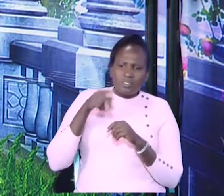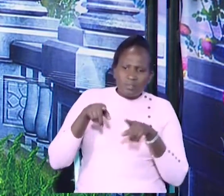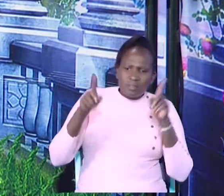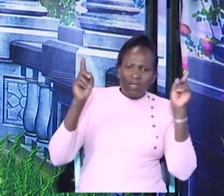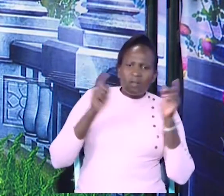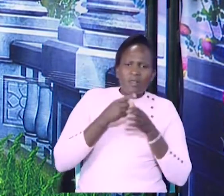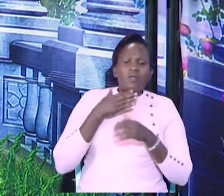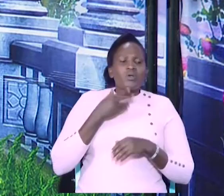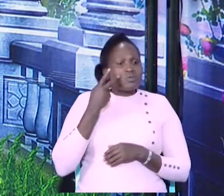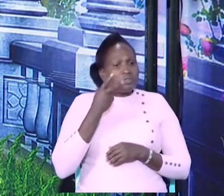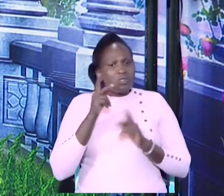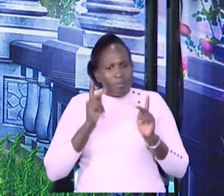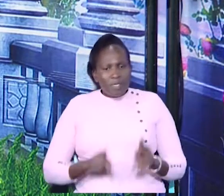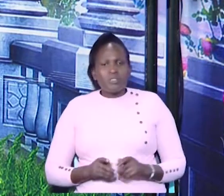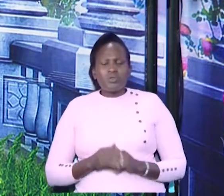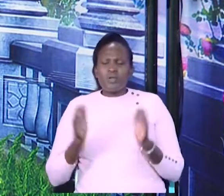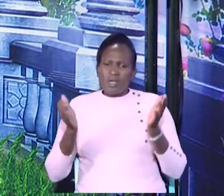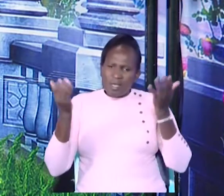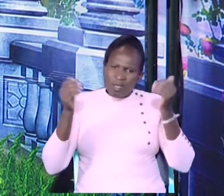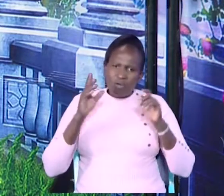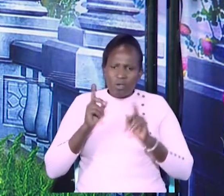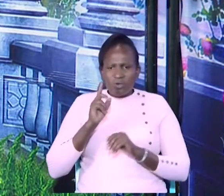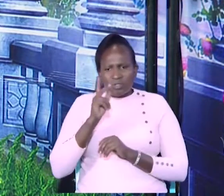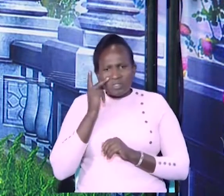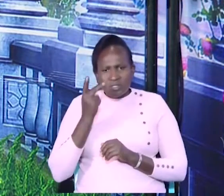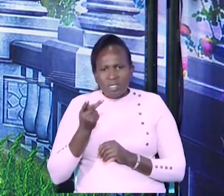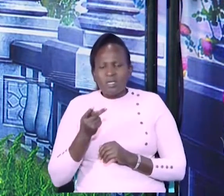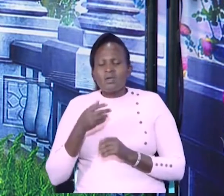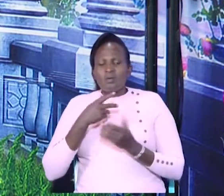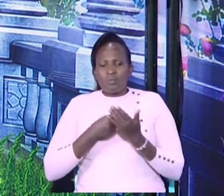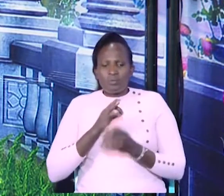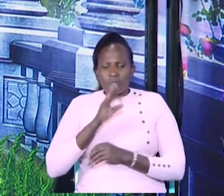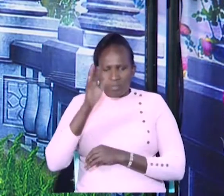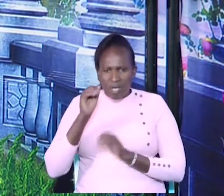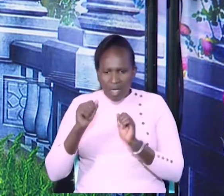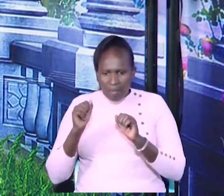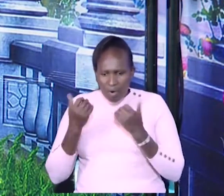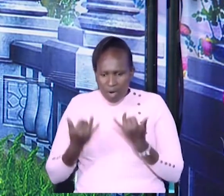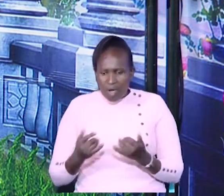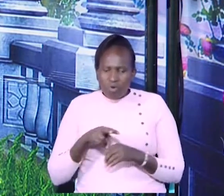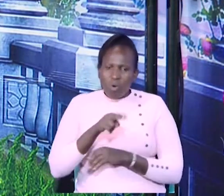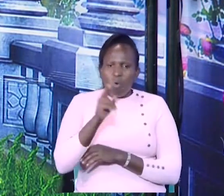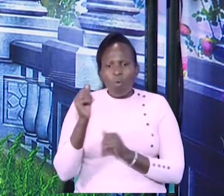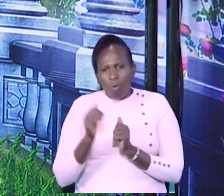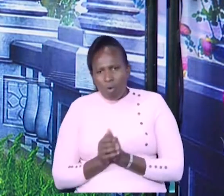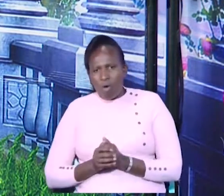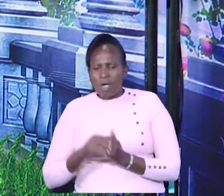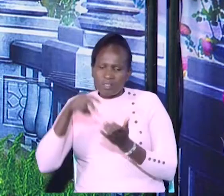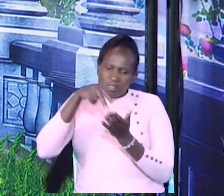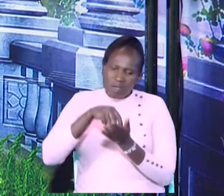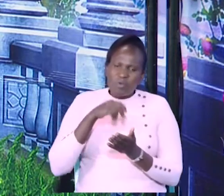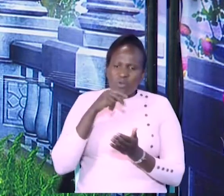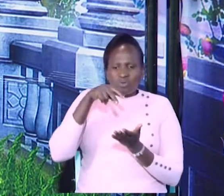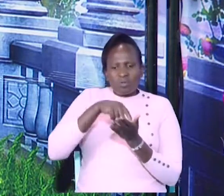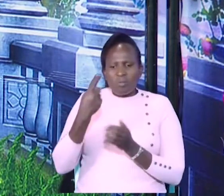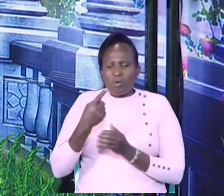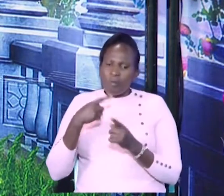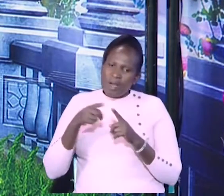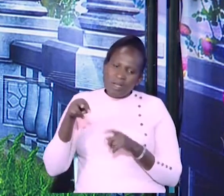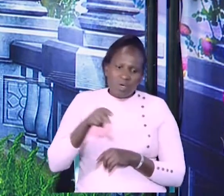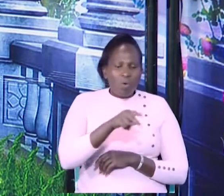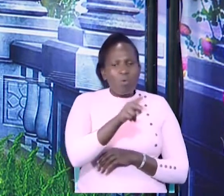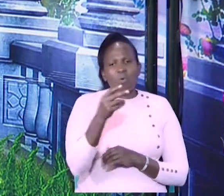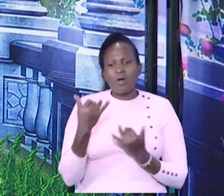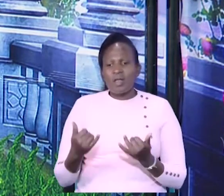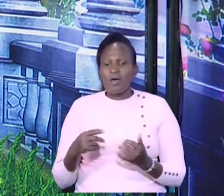hivyo ninataka uone mtu courageous. When he received the spirit of God, he was able now not just to start there. Sio tu kuzimama pale, ni